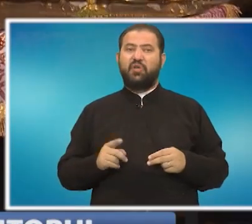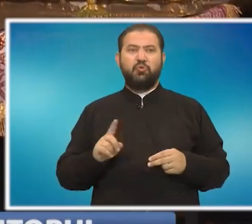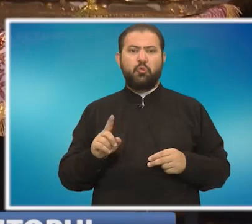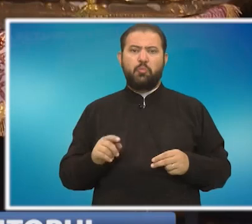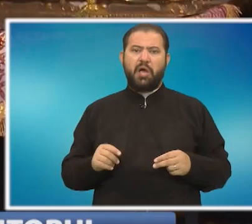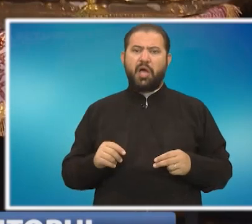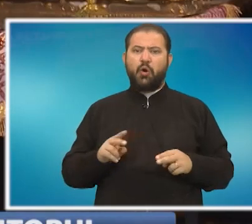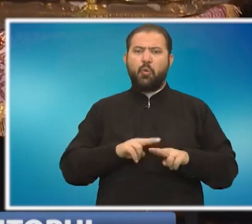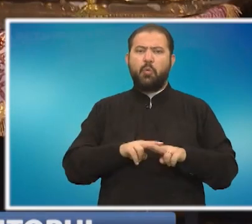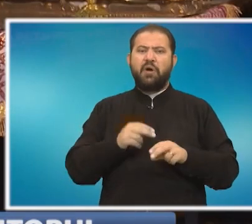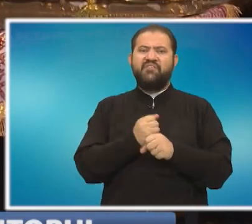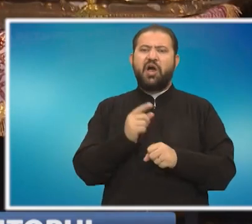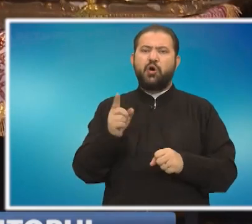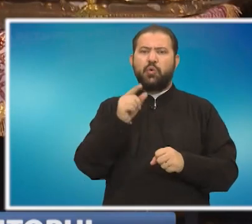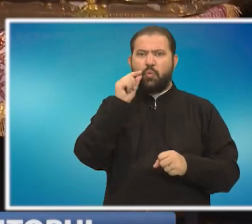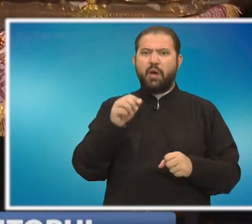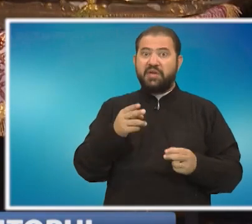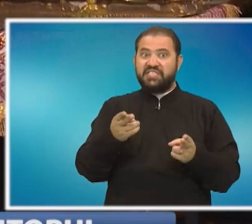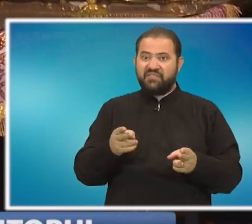dorința expresă